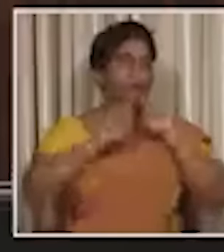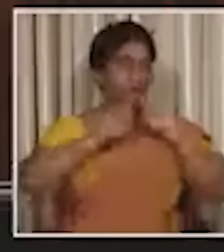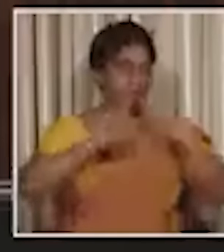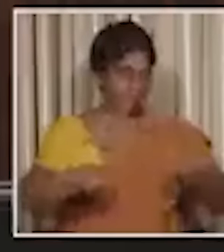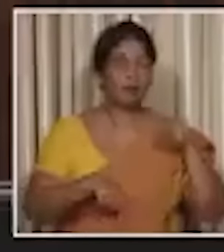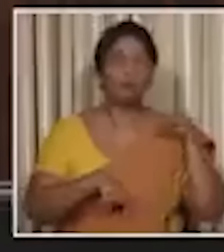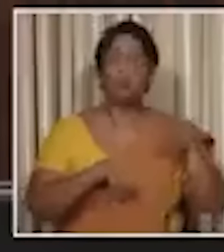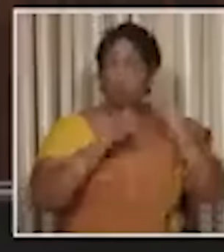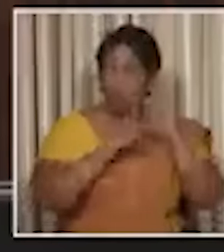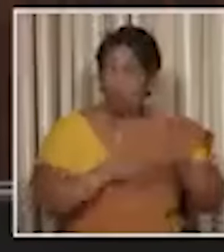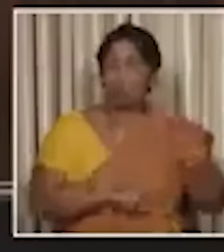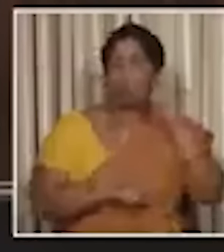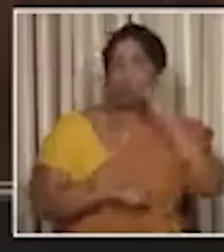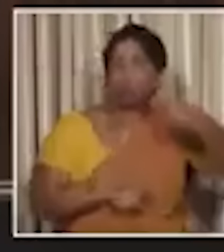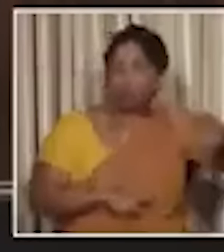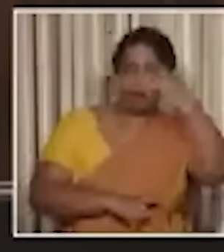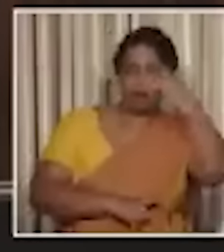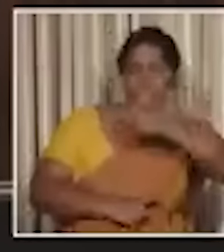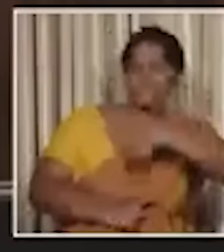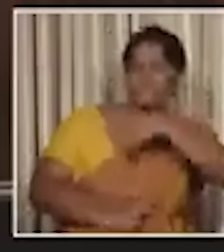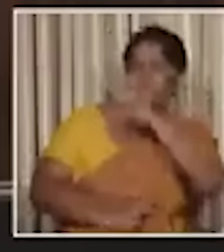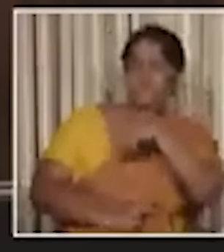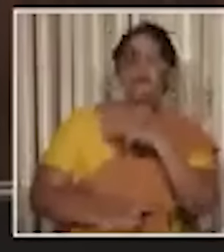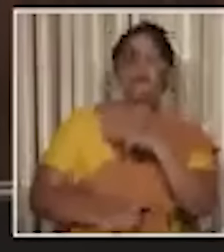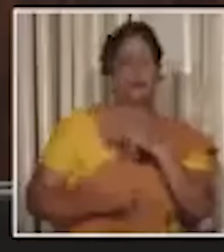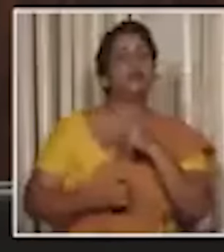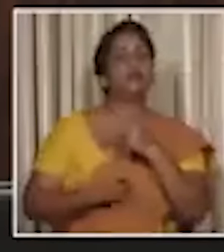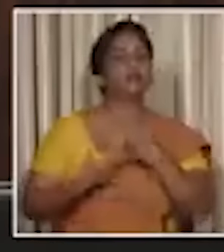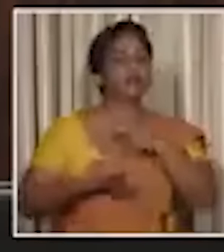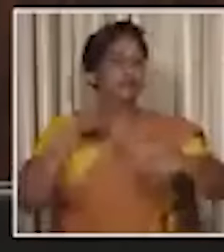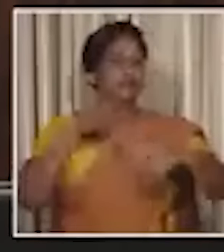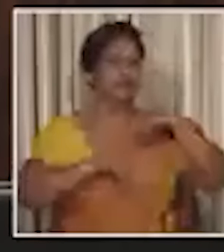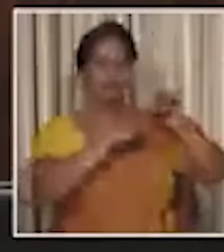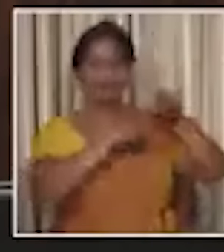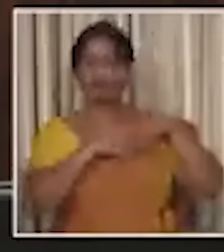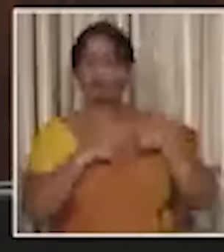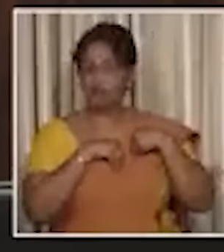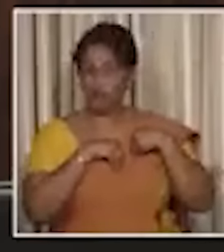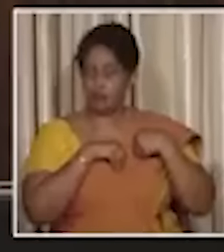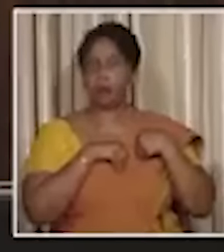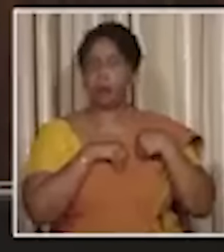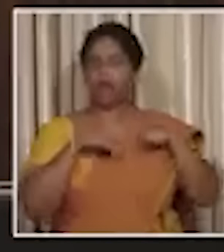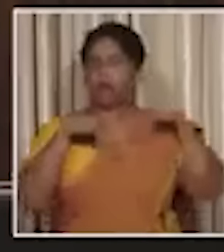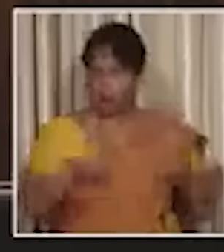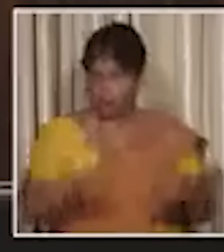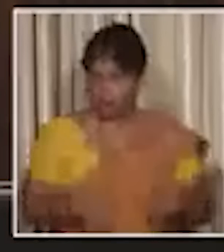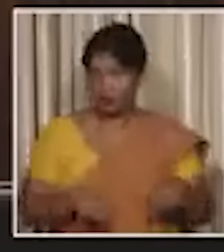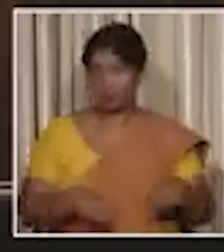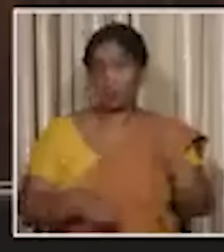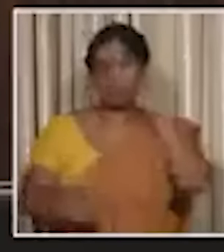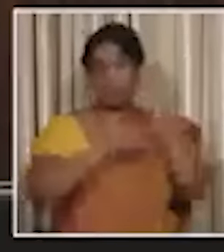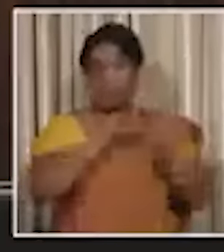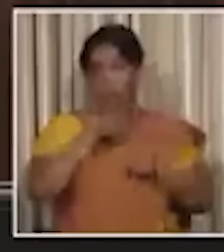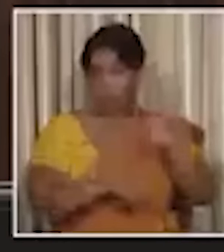ඒ කෙරෙහි විශ්වාසය තබන ජනතාව අපට ඡන්දය ලබා දෙනවා. දැන්